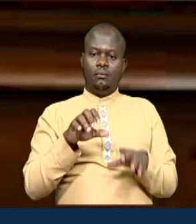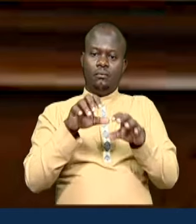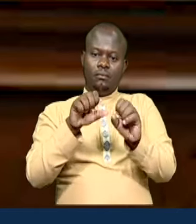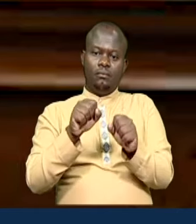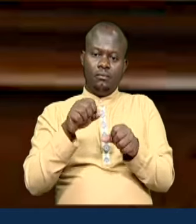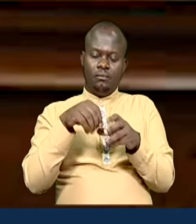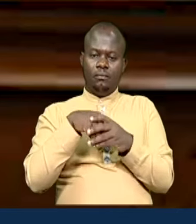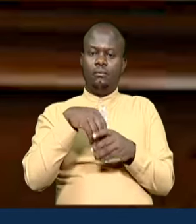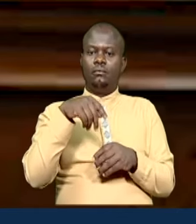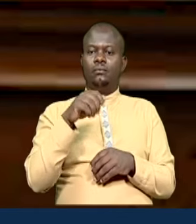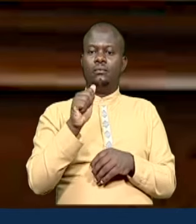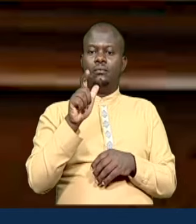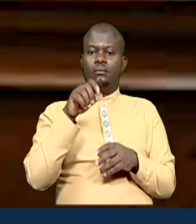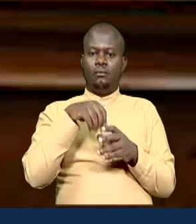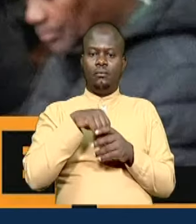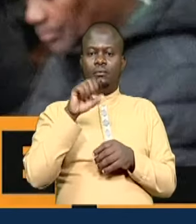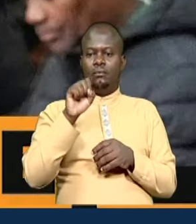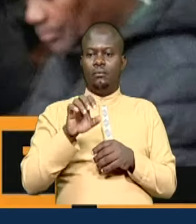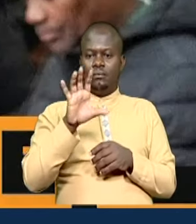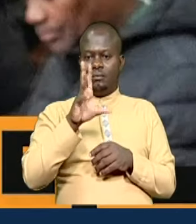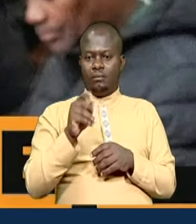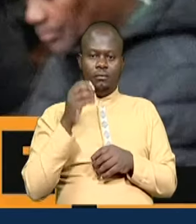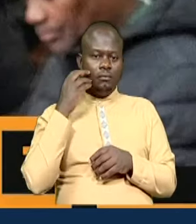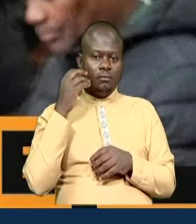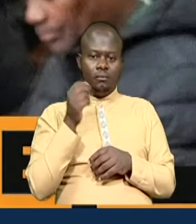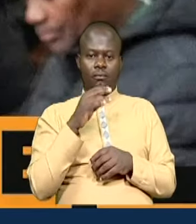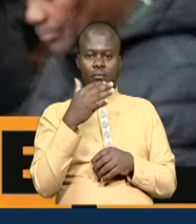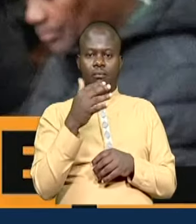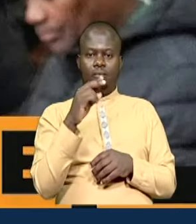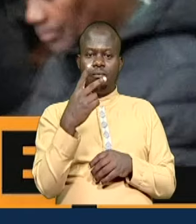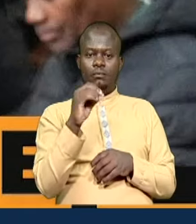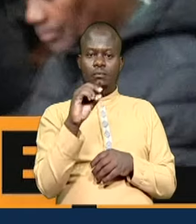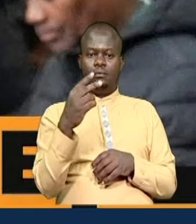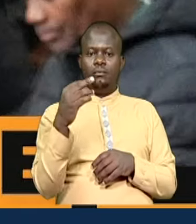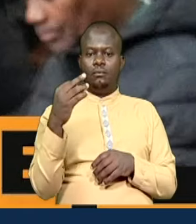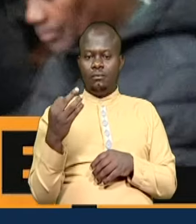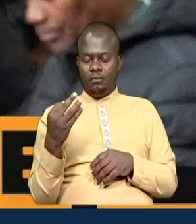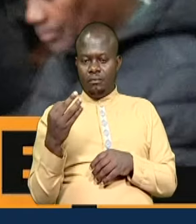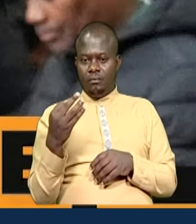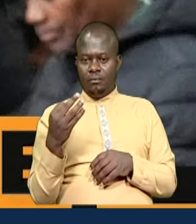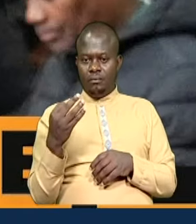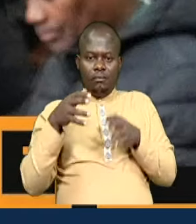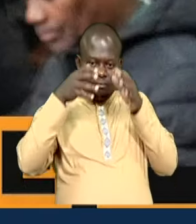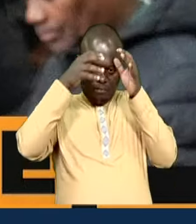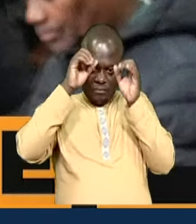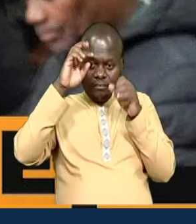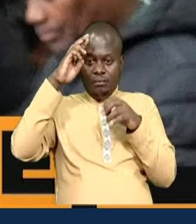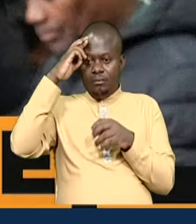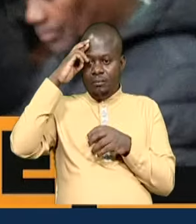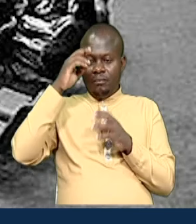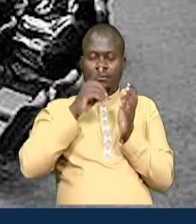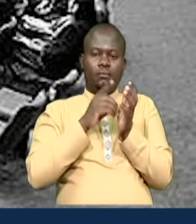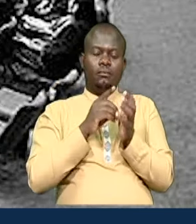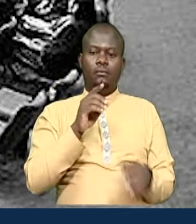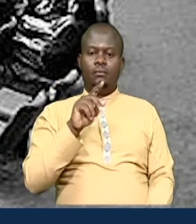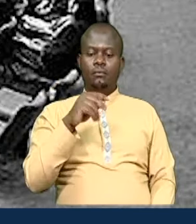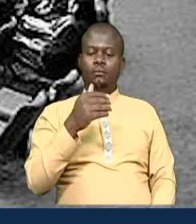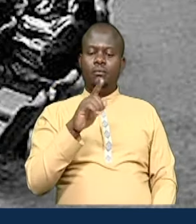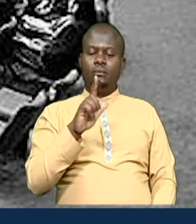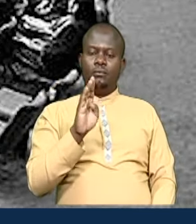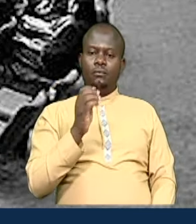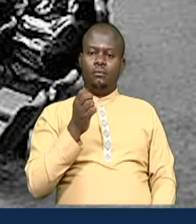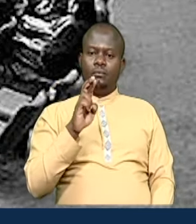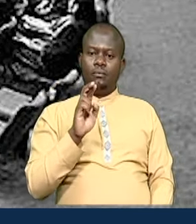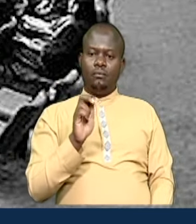i Pal muri Afrika y'Epfo muri Gicurasi 2023. Perezida wa Ibuka Dr. Philbert Gakwenzire